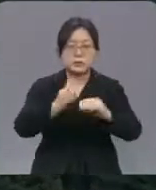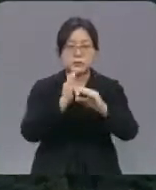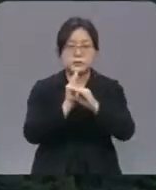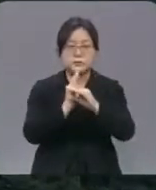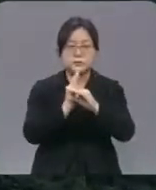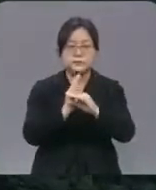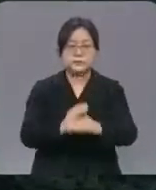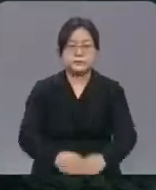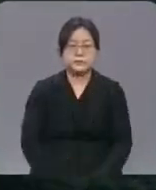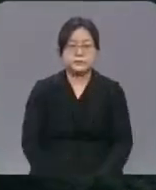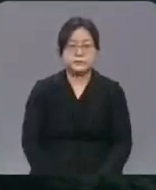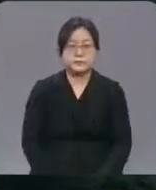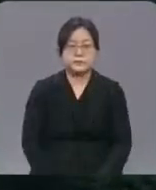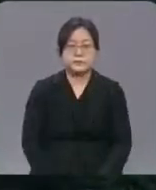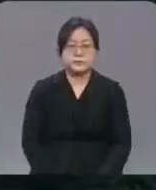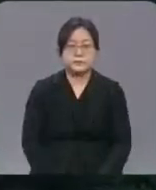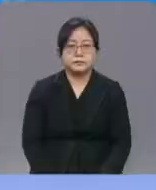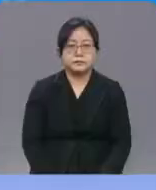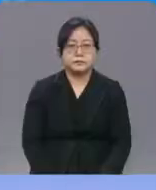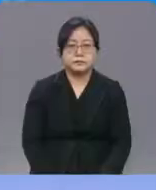KBS 뉴스 유승용입니다.